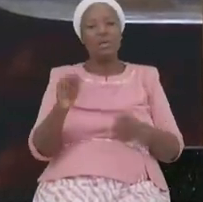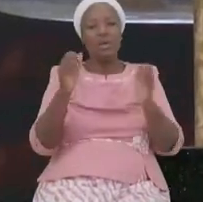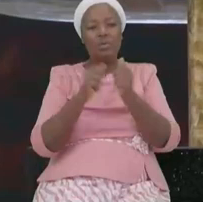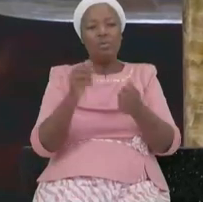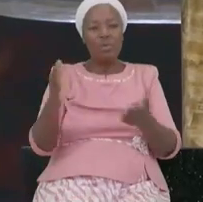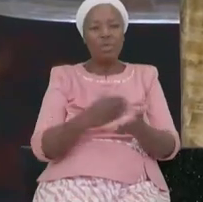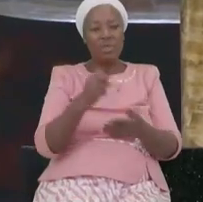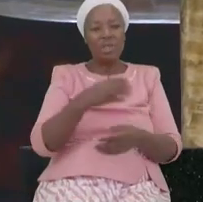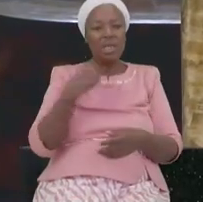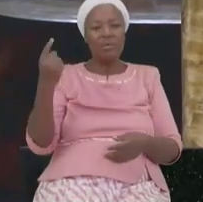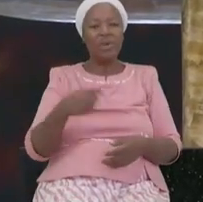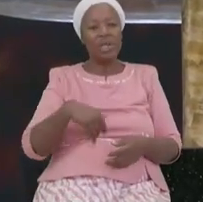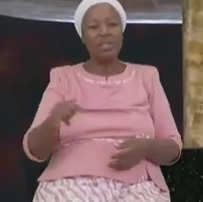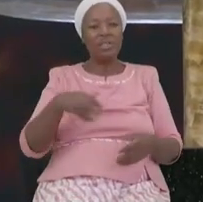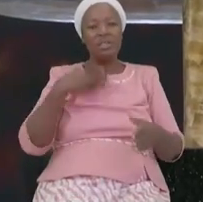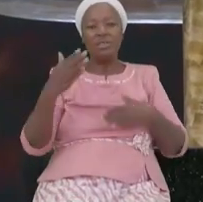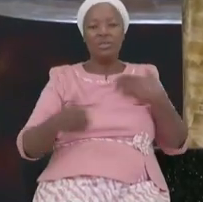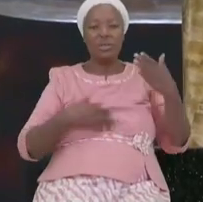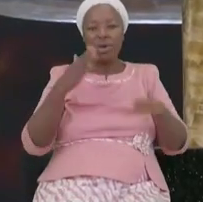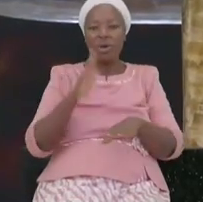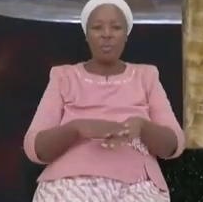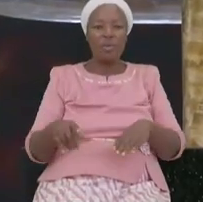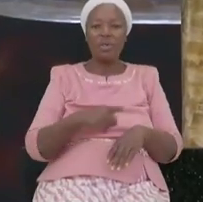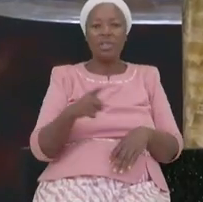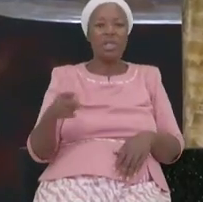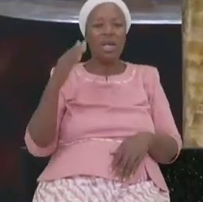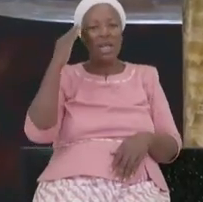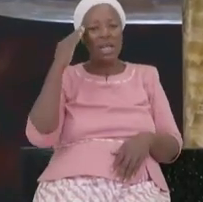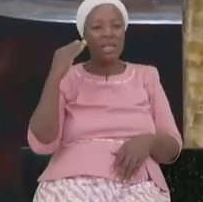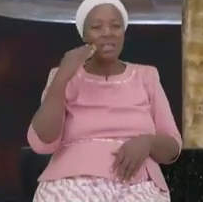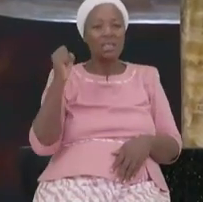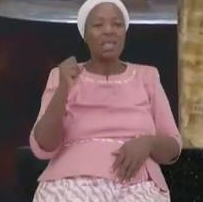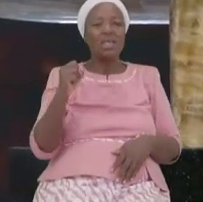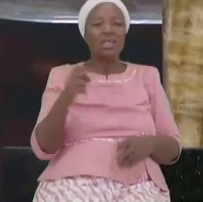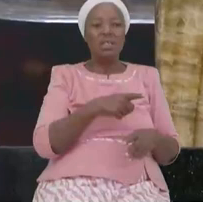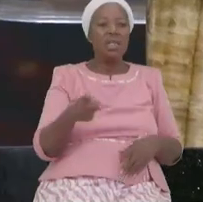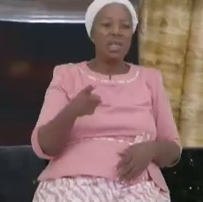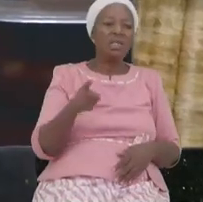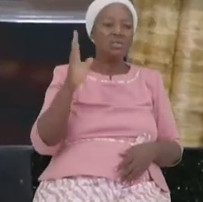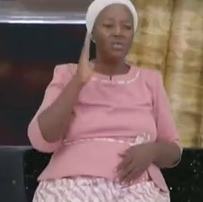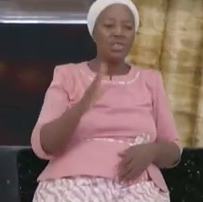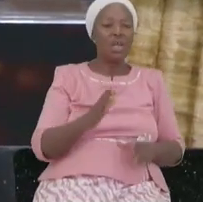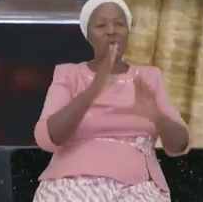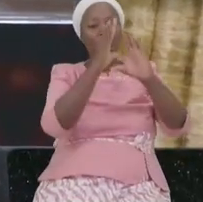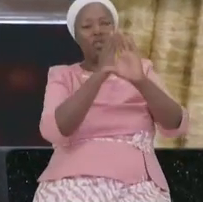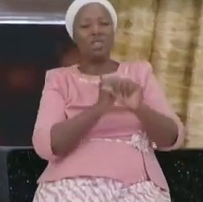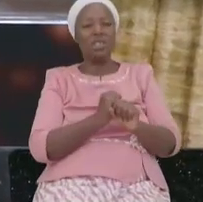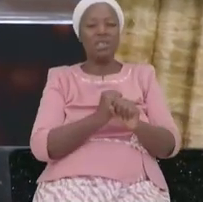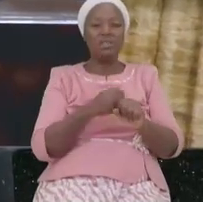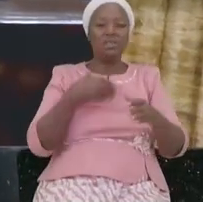et une joie éternelle couronnera leur tête. L'allégresse et la joie